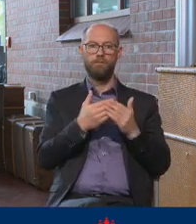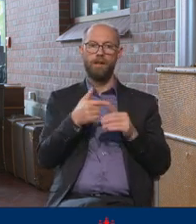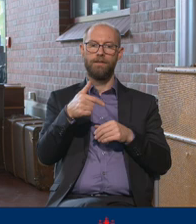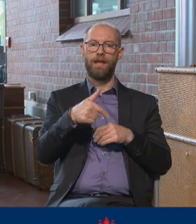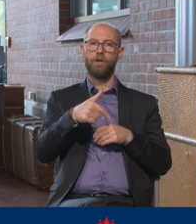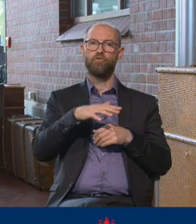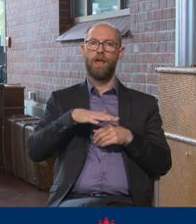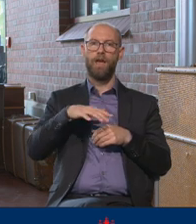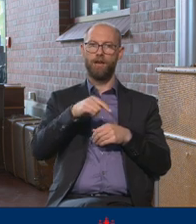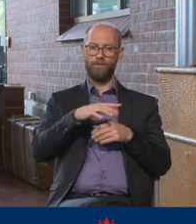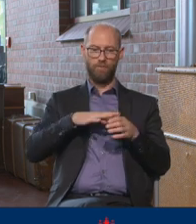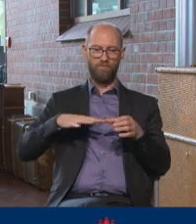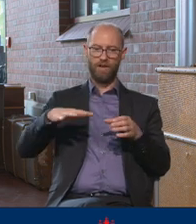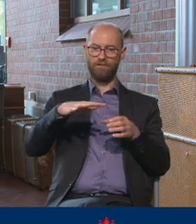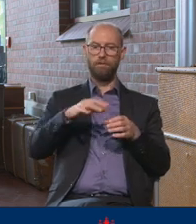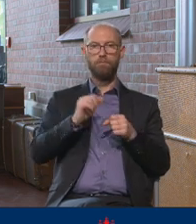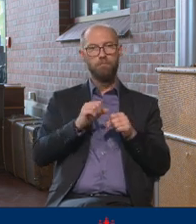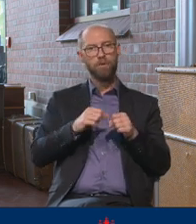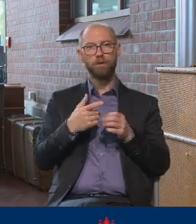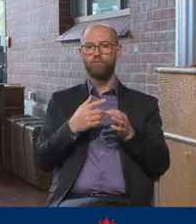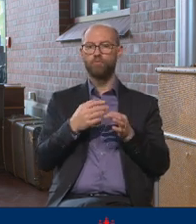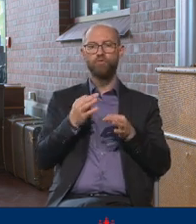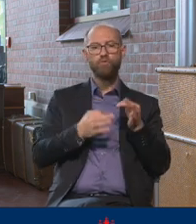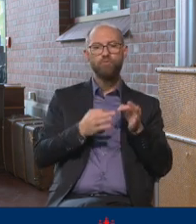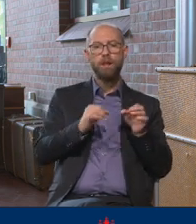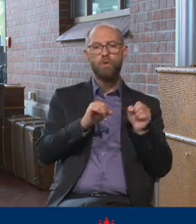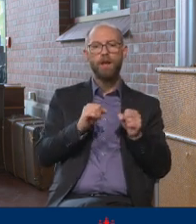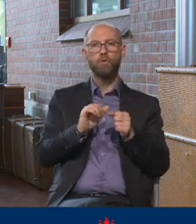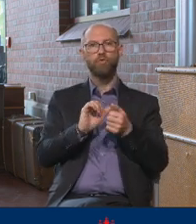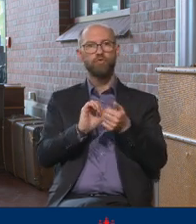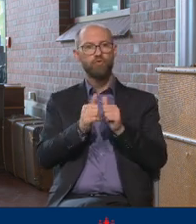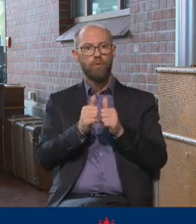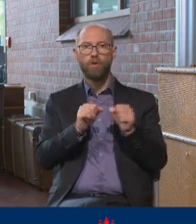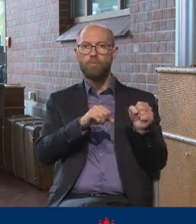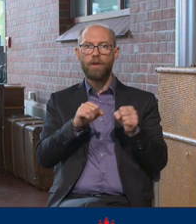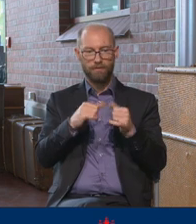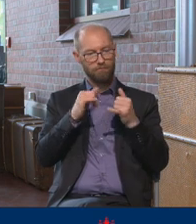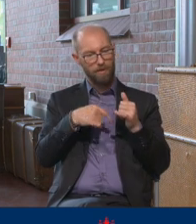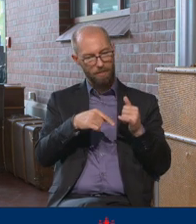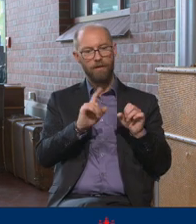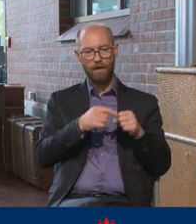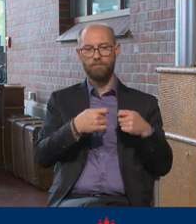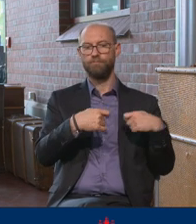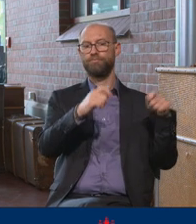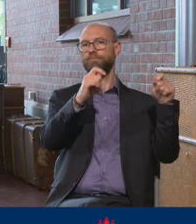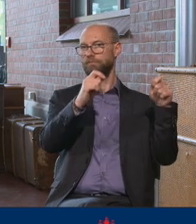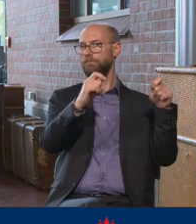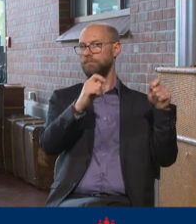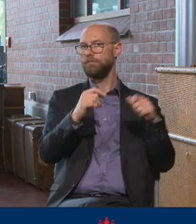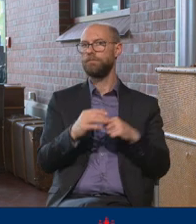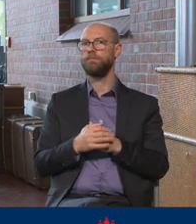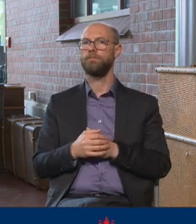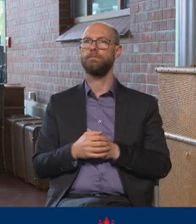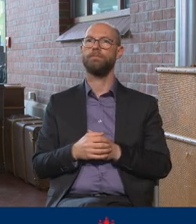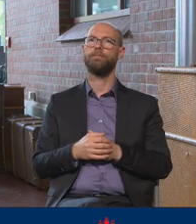wo spiel und sportmöglichkeiten bereits jetzt realisierbar werden ein